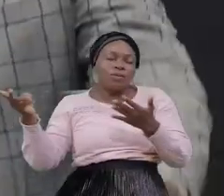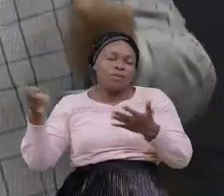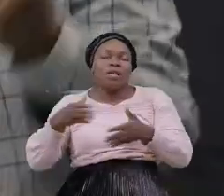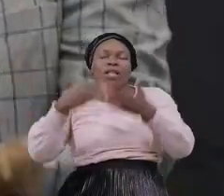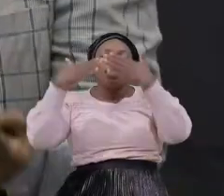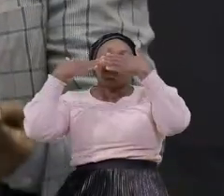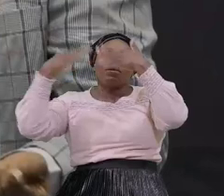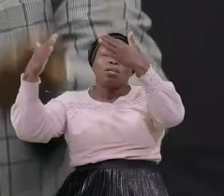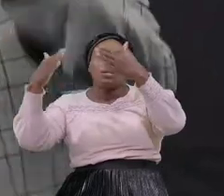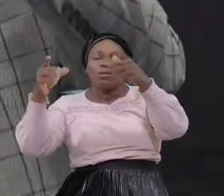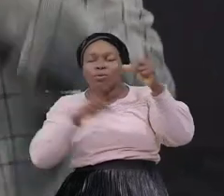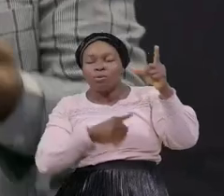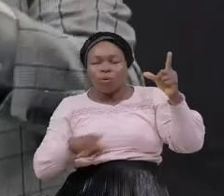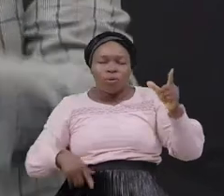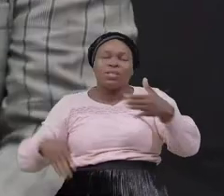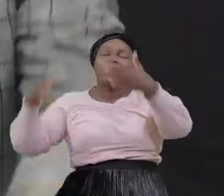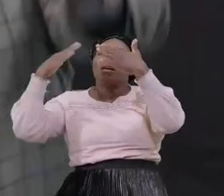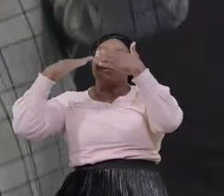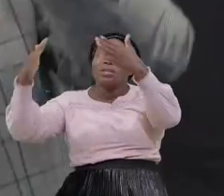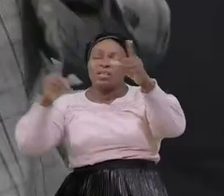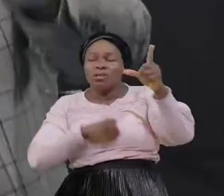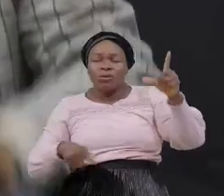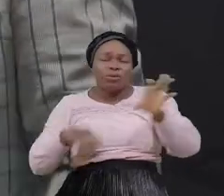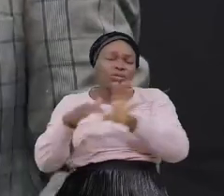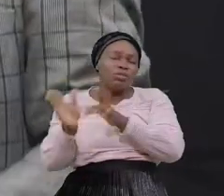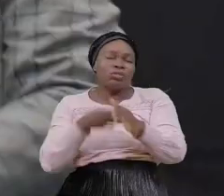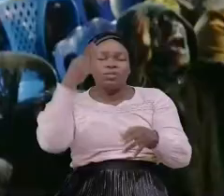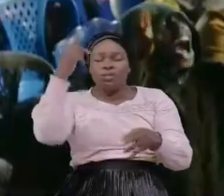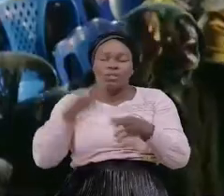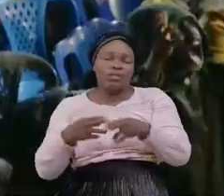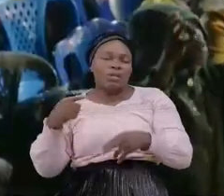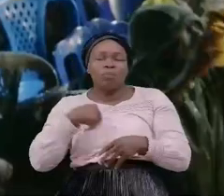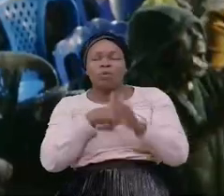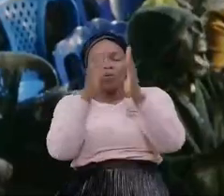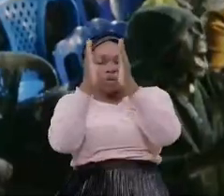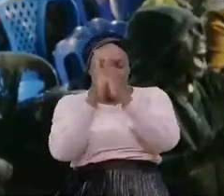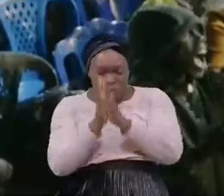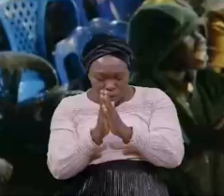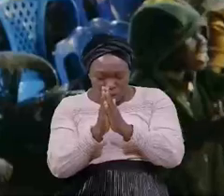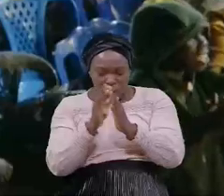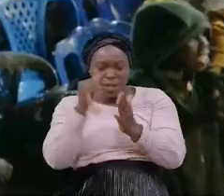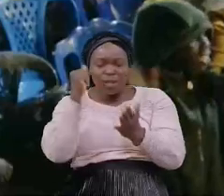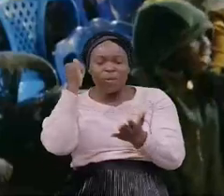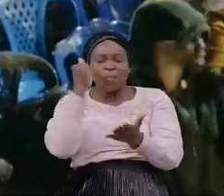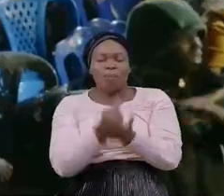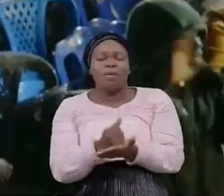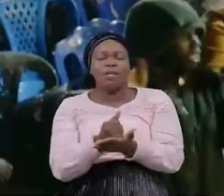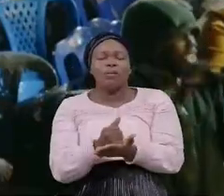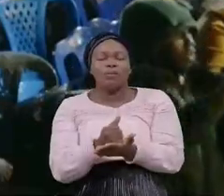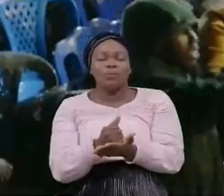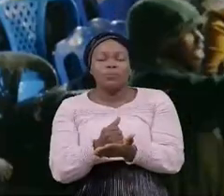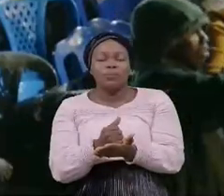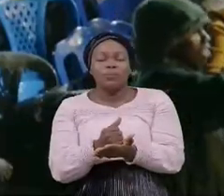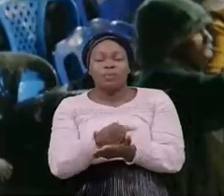Merci Seigneur. Au nom de Jésus, nous prions.